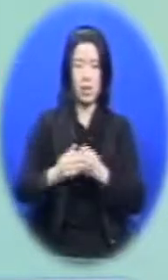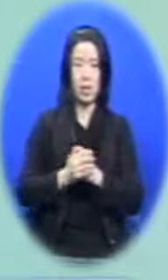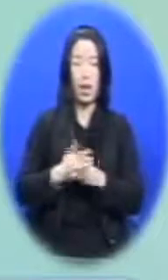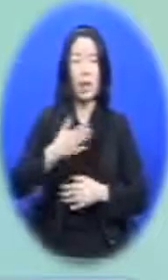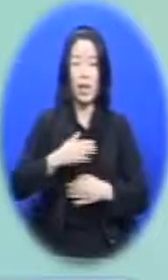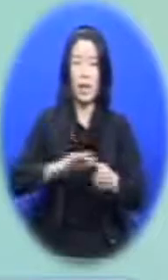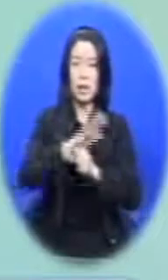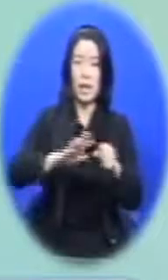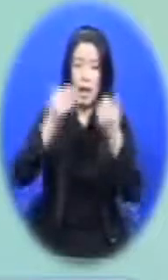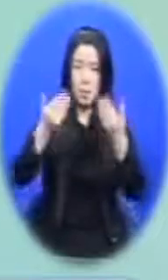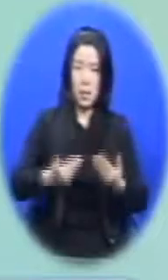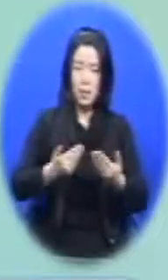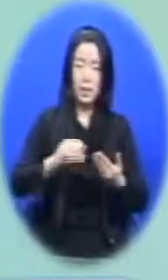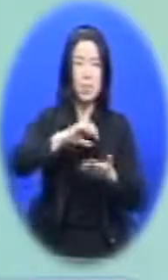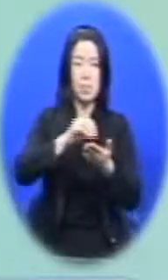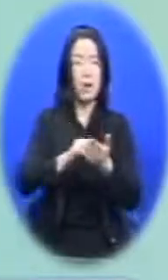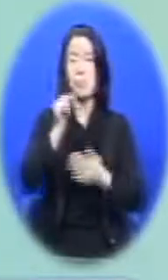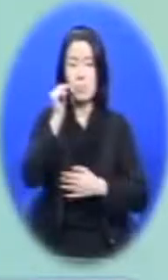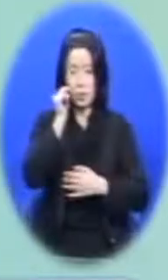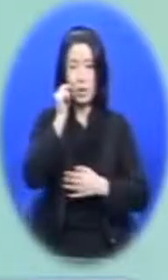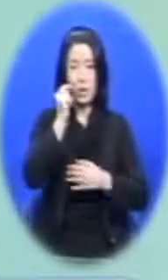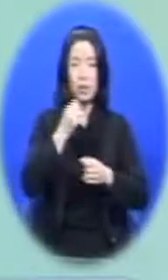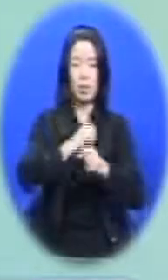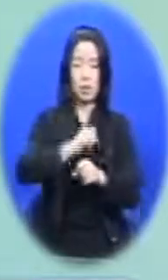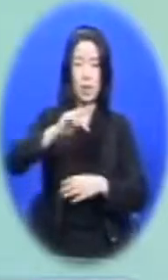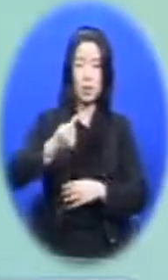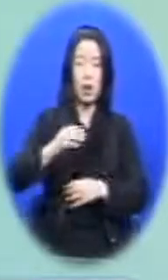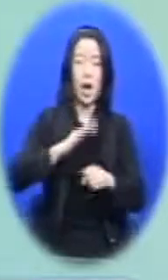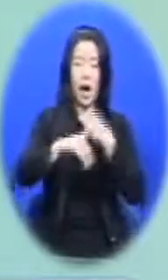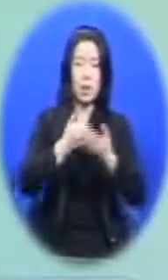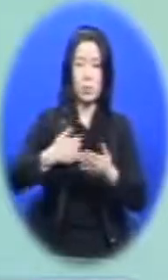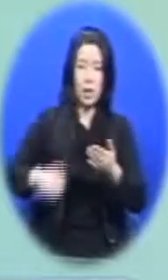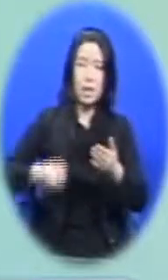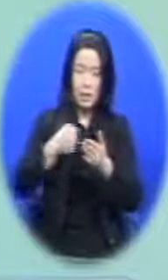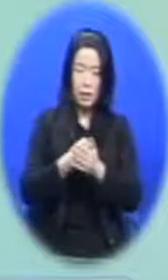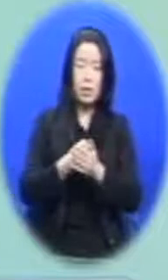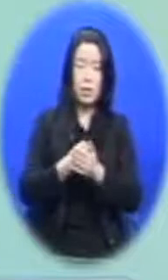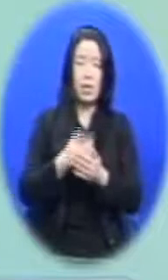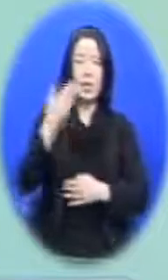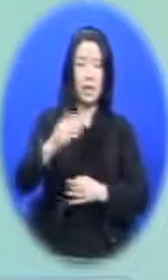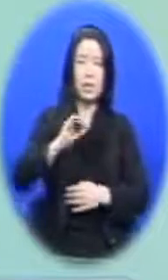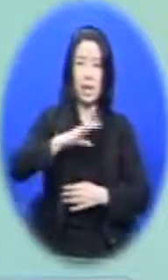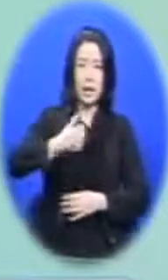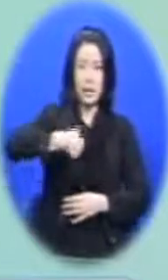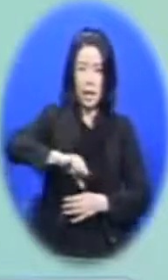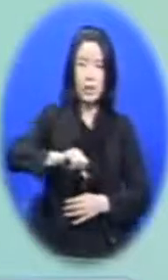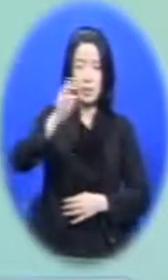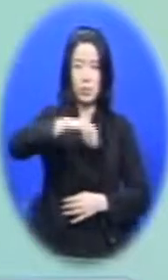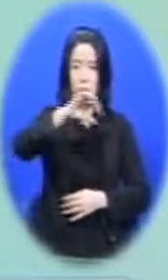내가 사랑받을만 하지 못해도 하나님은 나를 사랑하기로 작정하여 당신의 아들 예수 그리스도를 십자가에 죽게